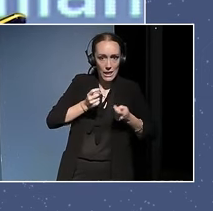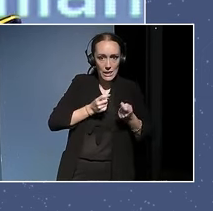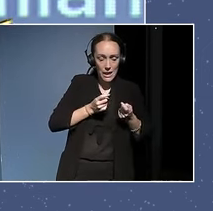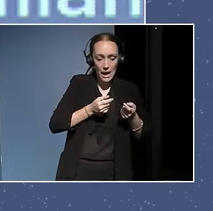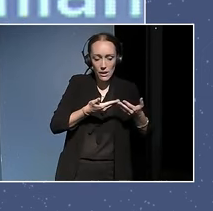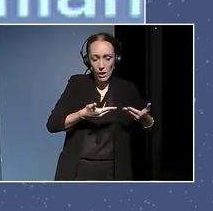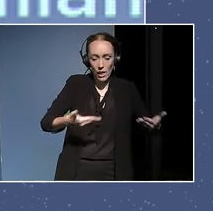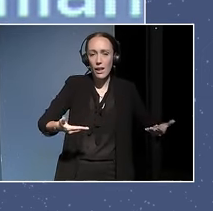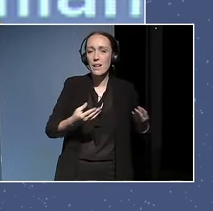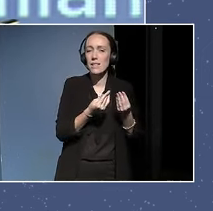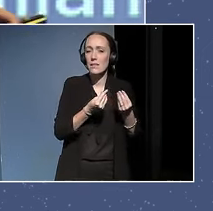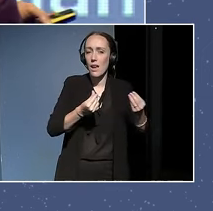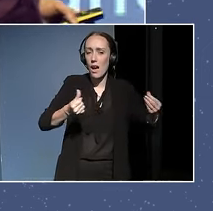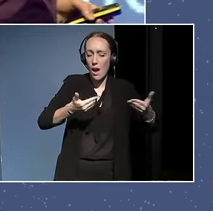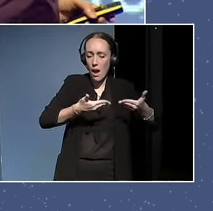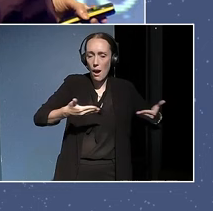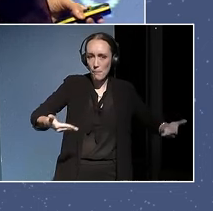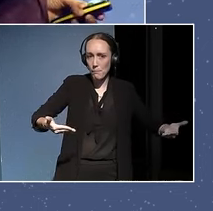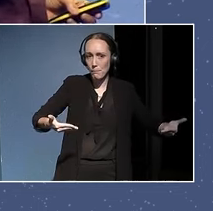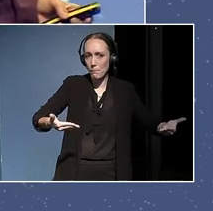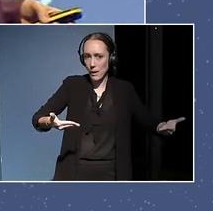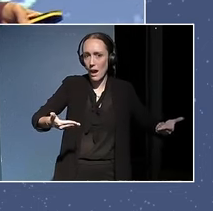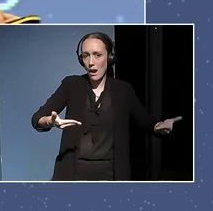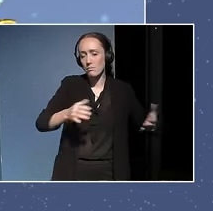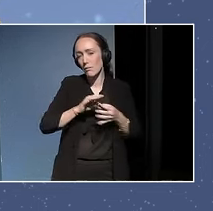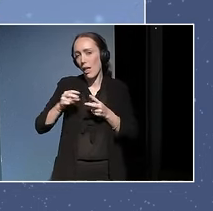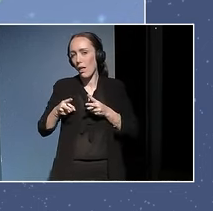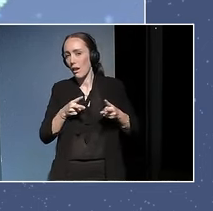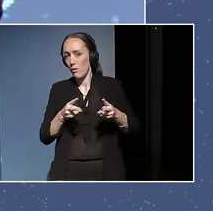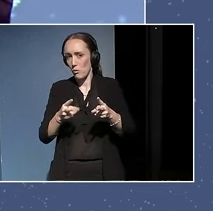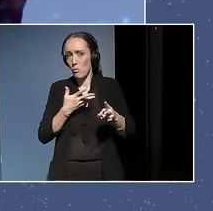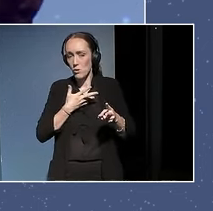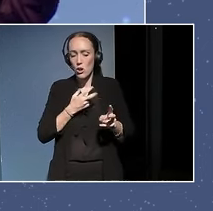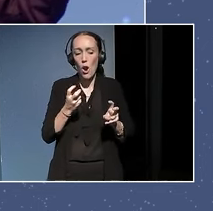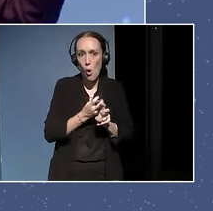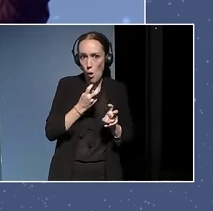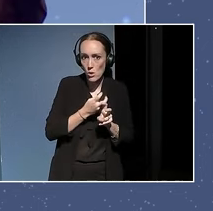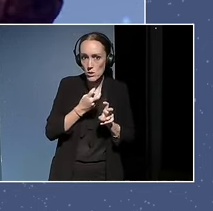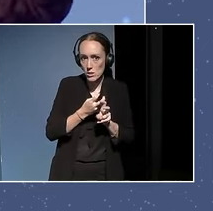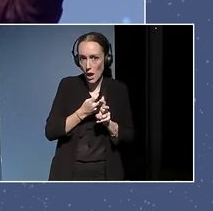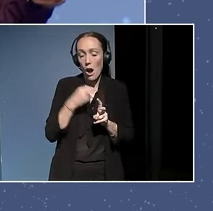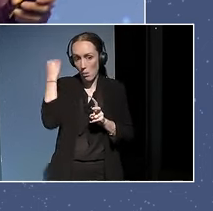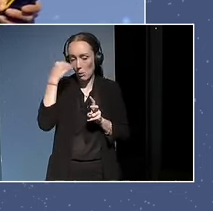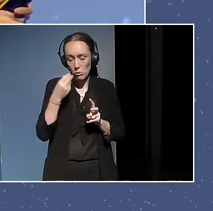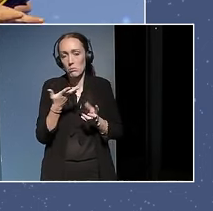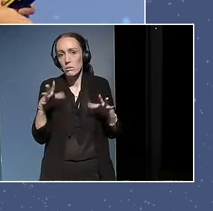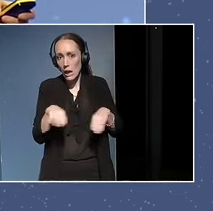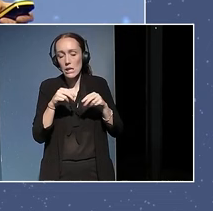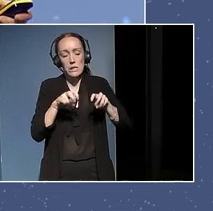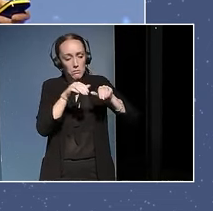deposito Sabbioso di Fiume contenente delle ossa fossili aveva cominciato a scavare in quello